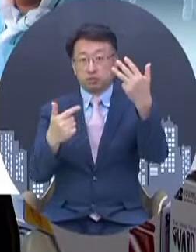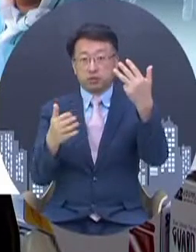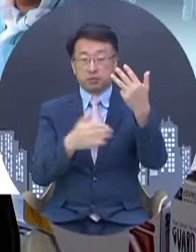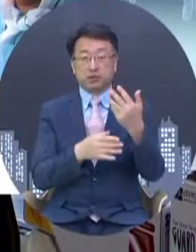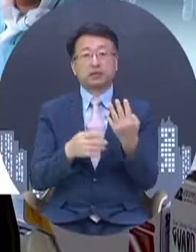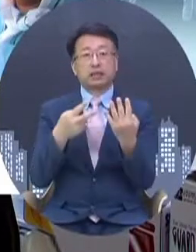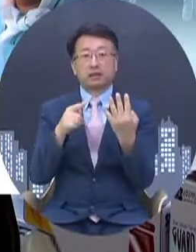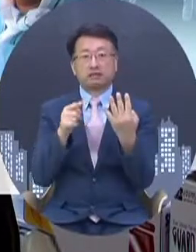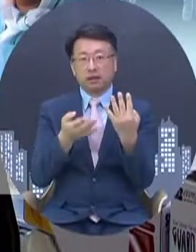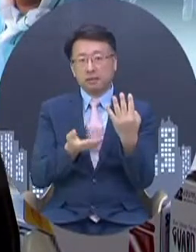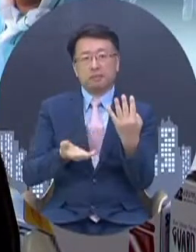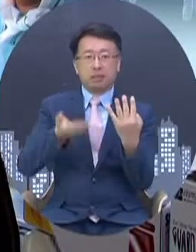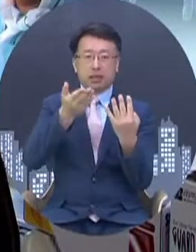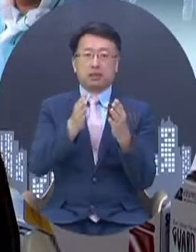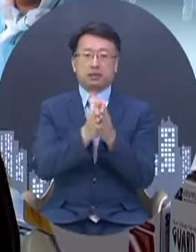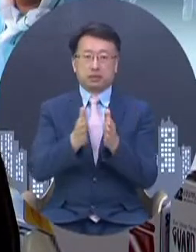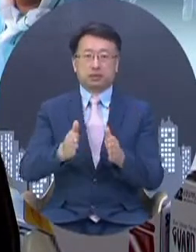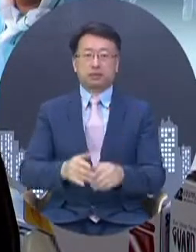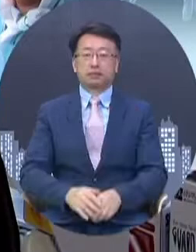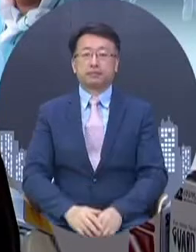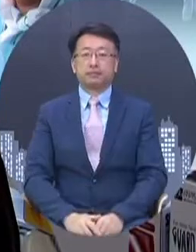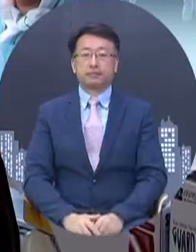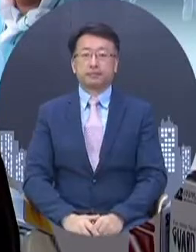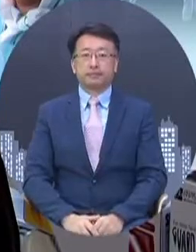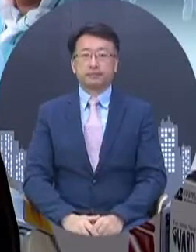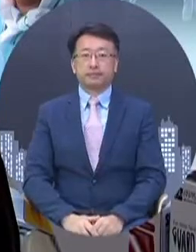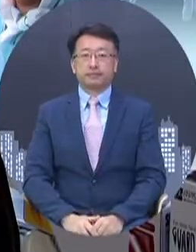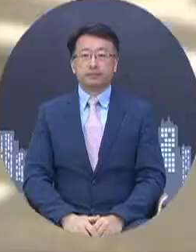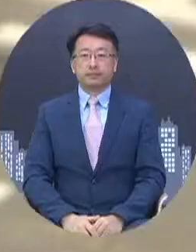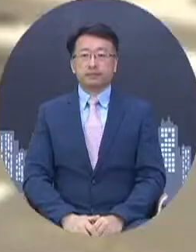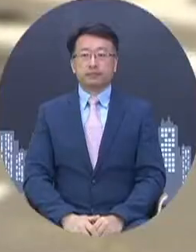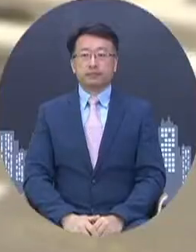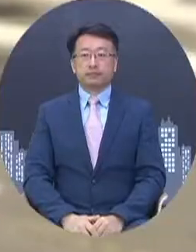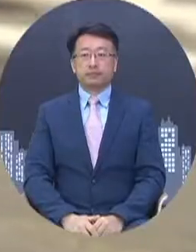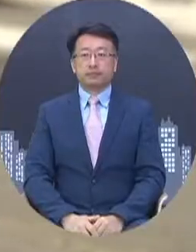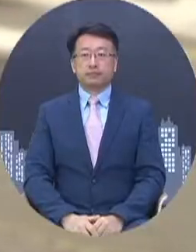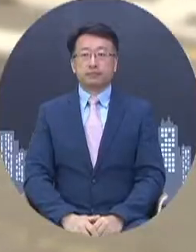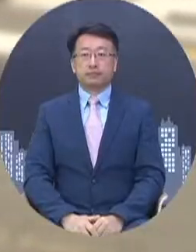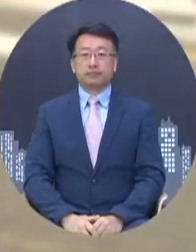거리두기를 4단계로 격상합니다. 부정석 기자의 보도입니다.